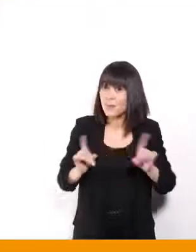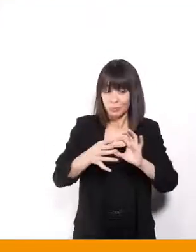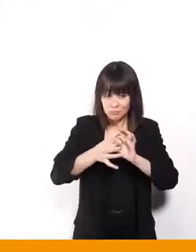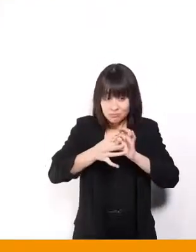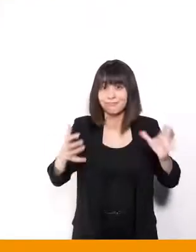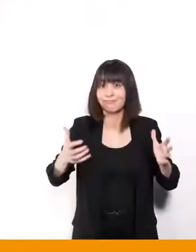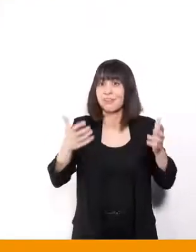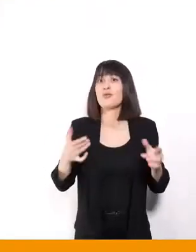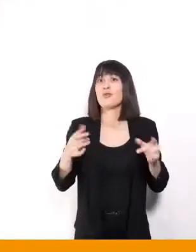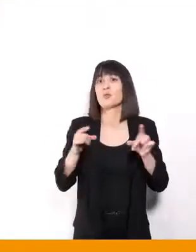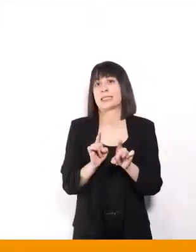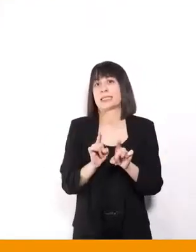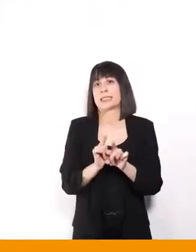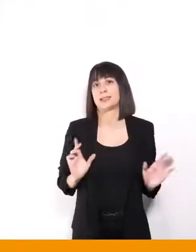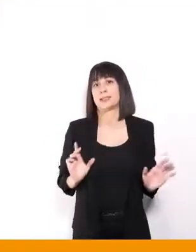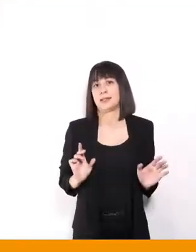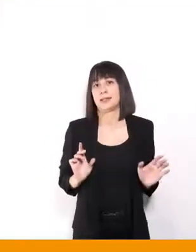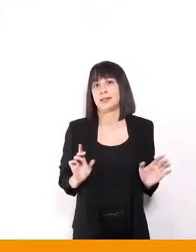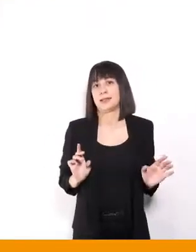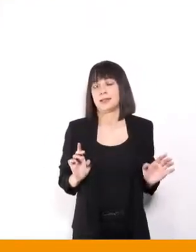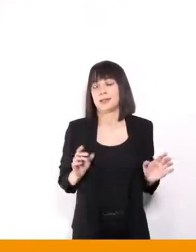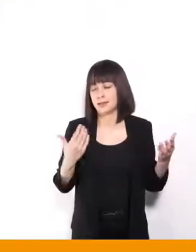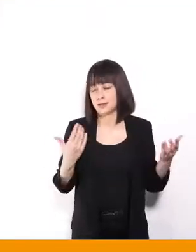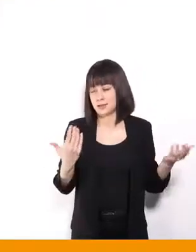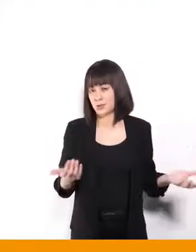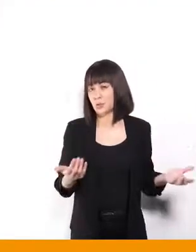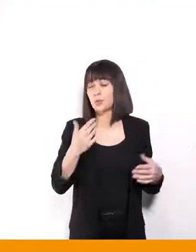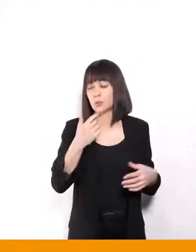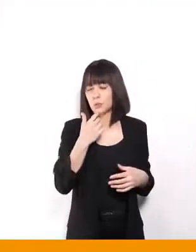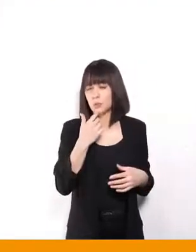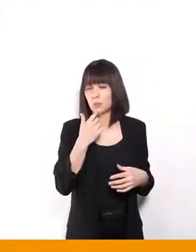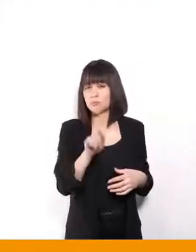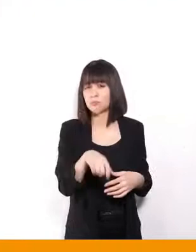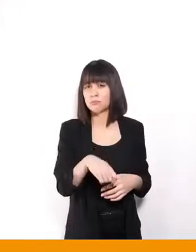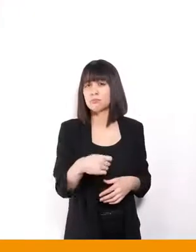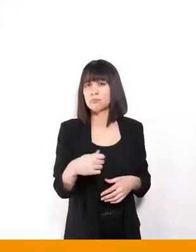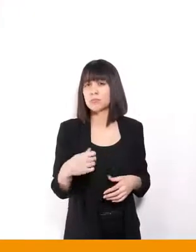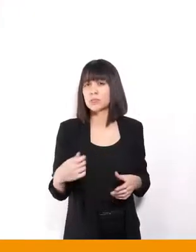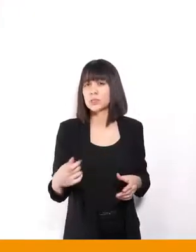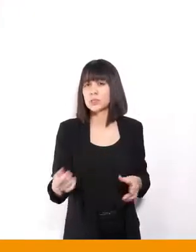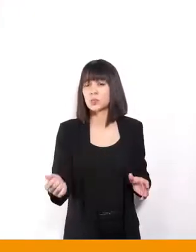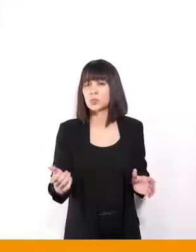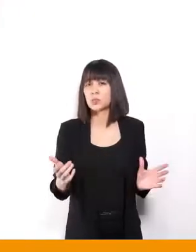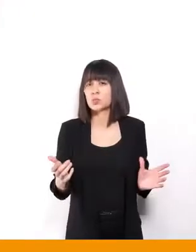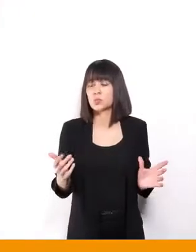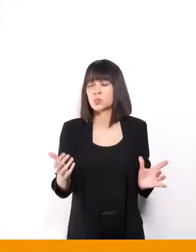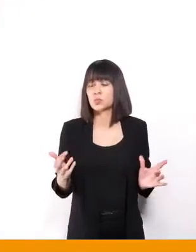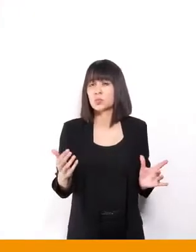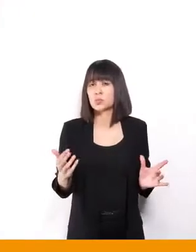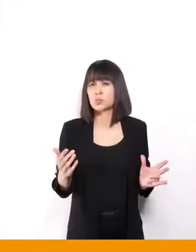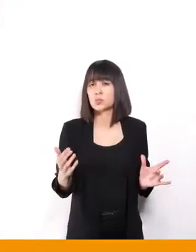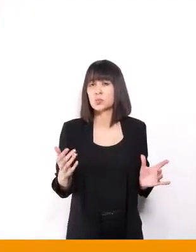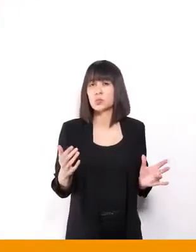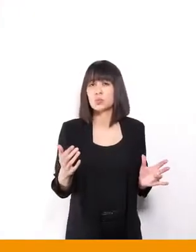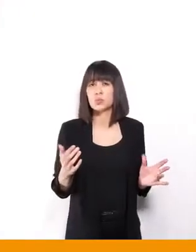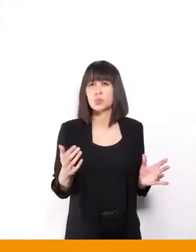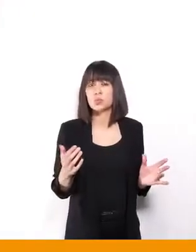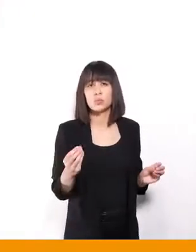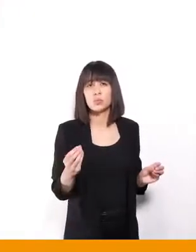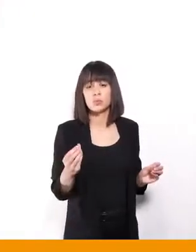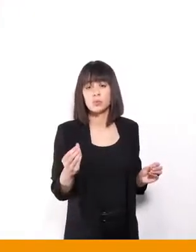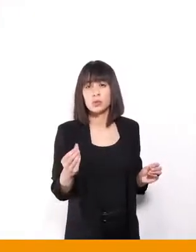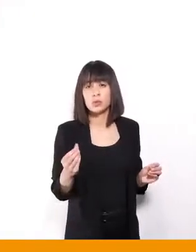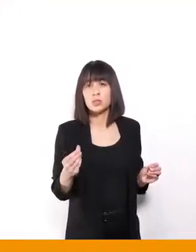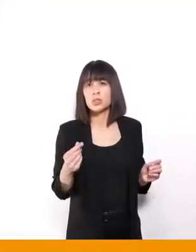On ne souhaite pas, évidemment, en faire le porter de manière un peu